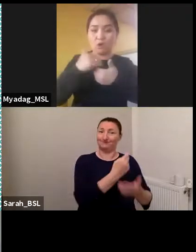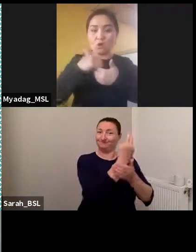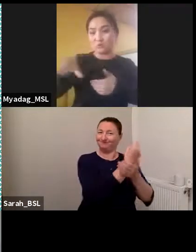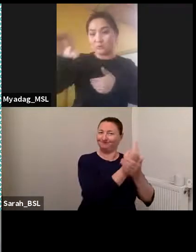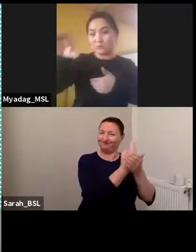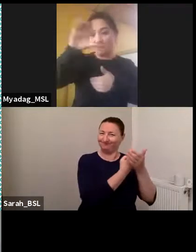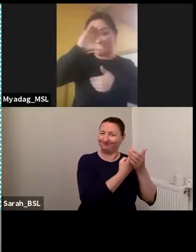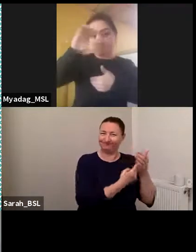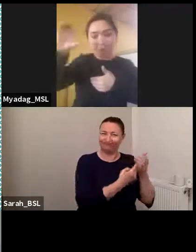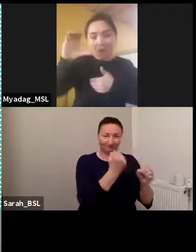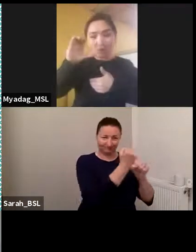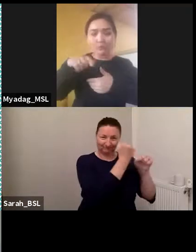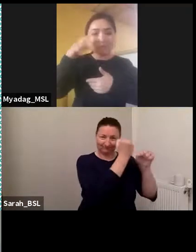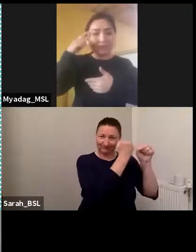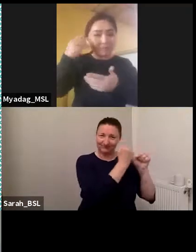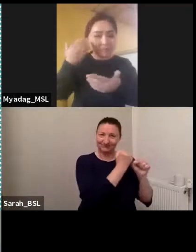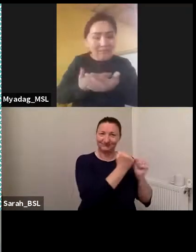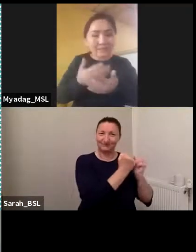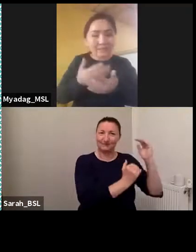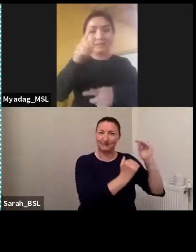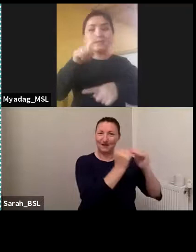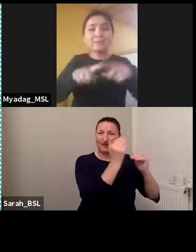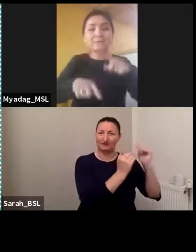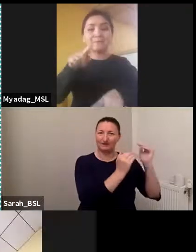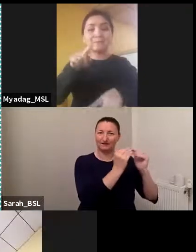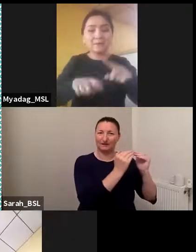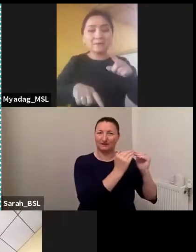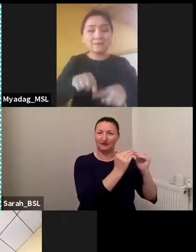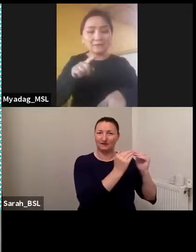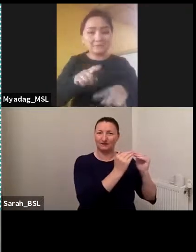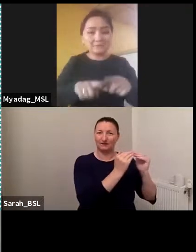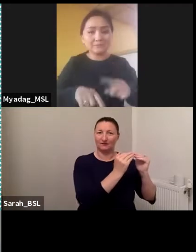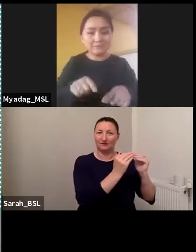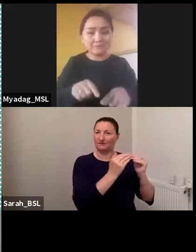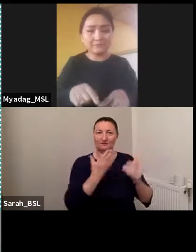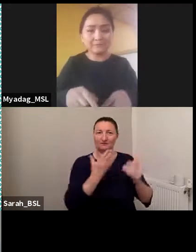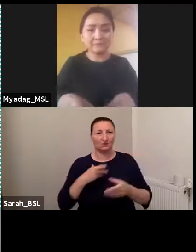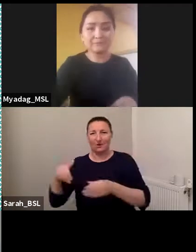энэ чиглэлээр бас үйл ажиллагаа явуулах байгууллагын саналыг